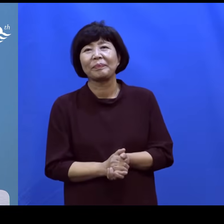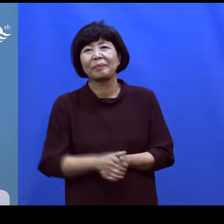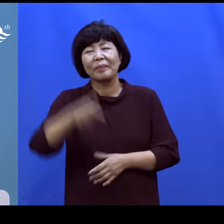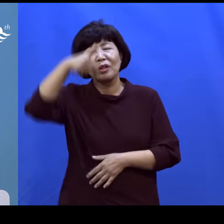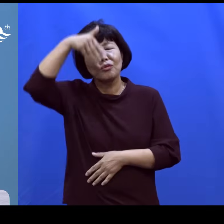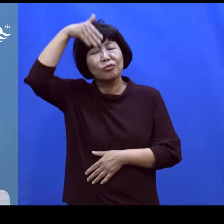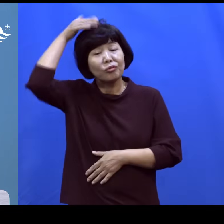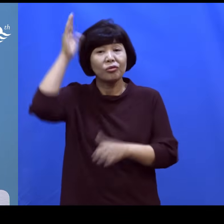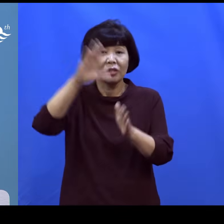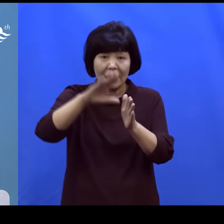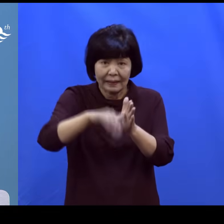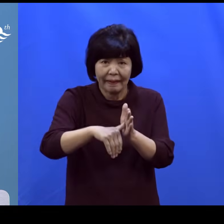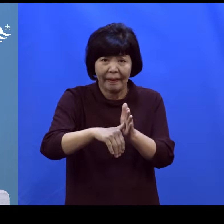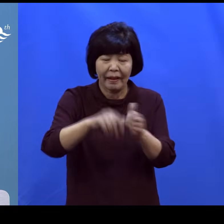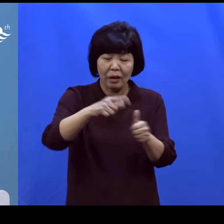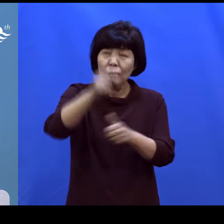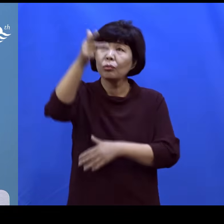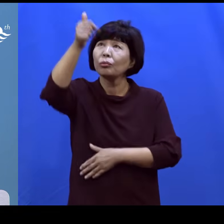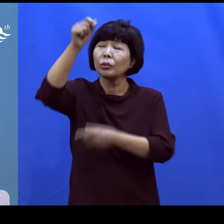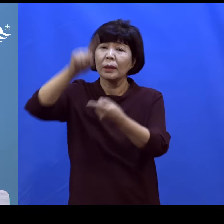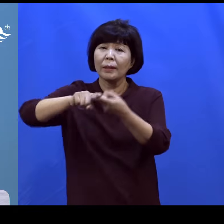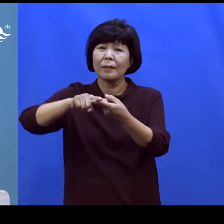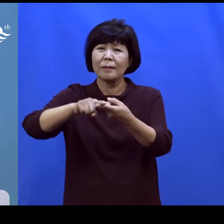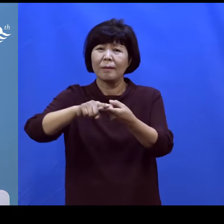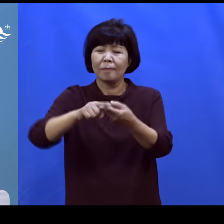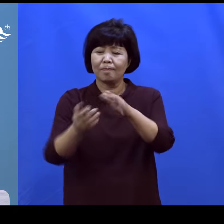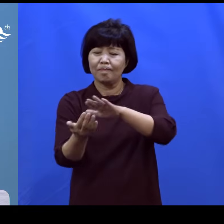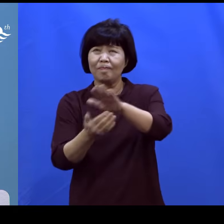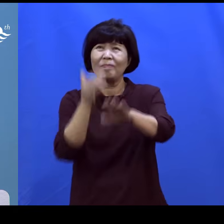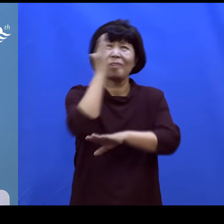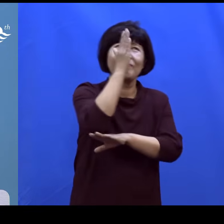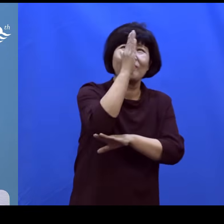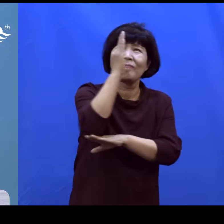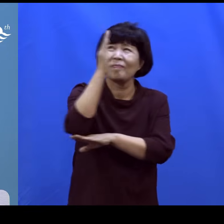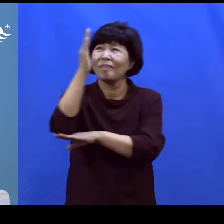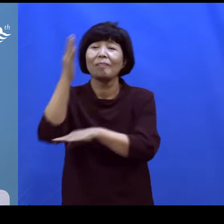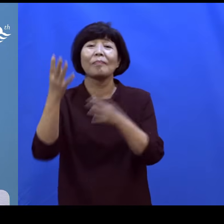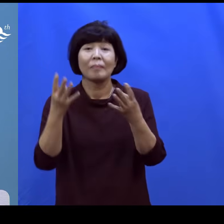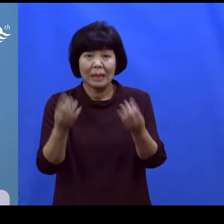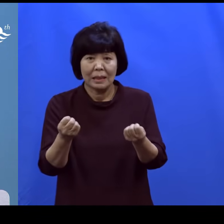구약시대 선지자들은 메시아에 대한 예언을 끊임없이 했습니다.